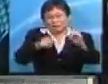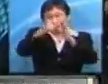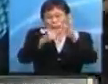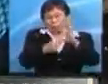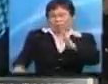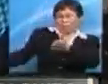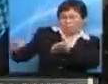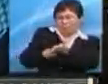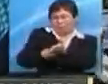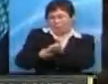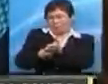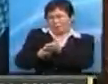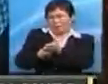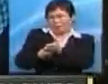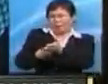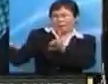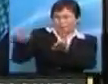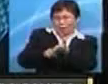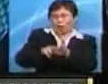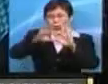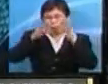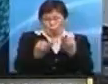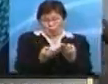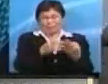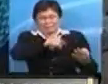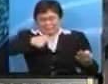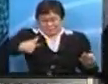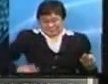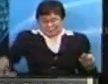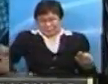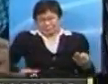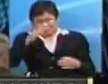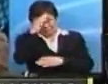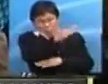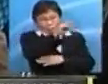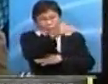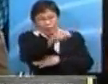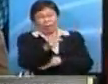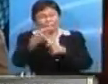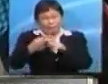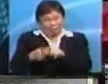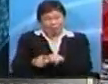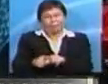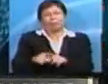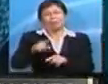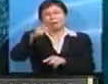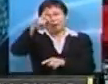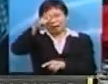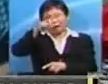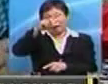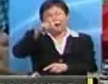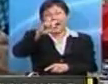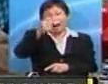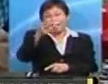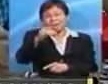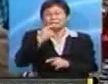ini dilaporkan akan diambil oleh keluarga daripada China. Walau bagaimanapun, menurut Ahmad